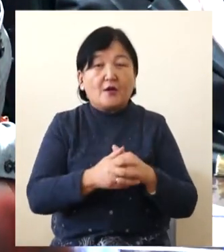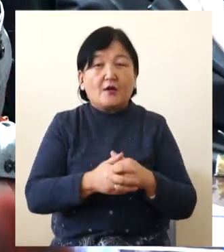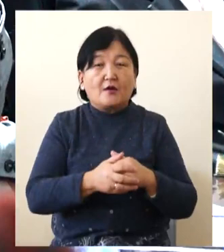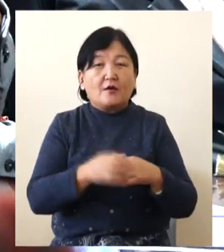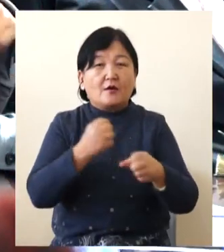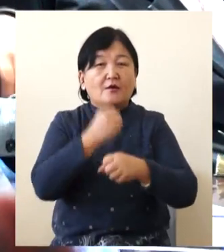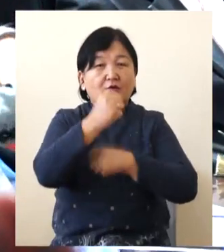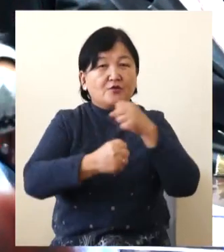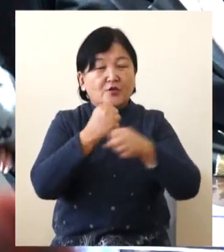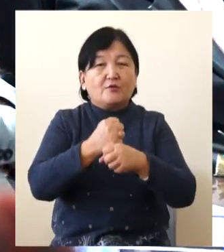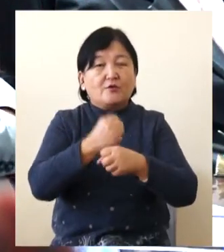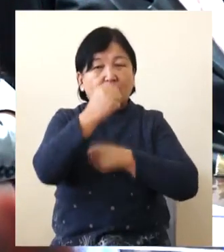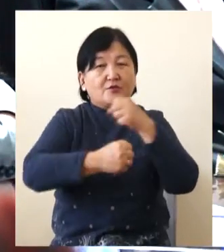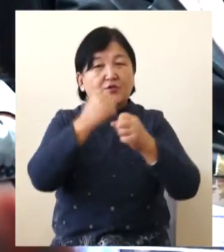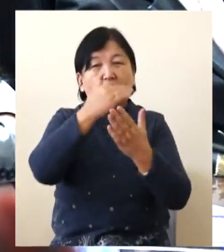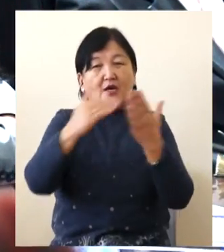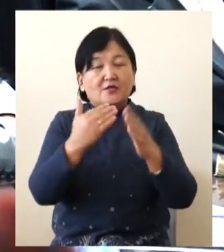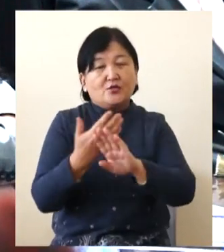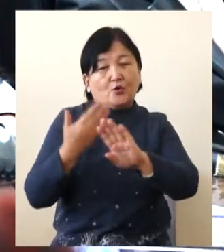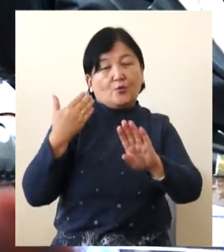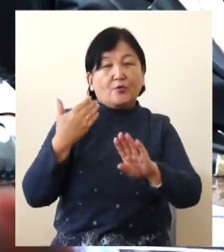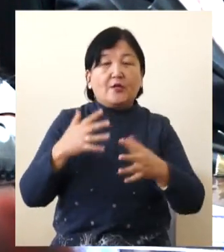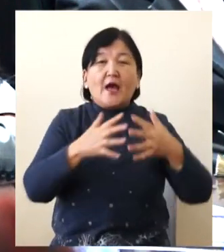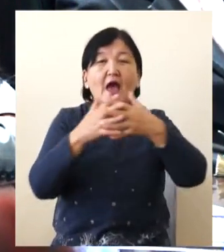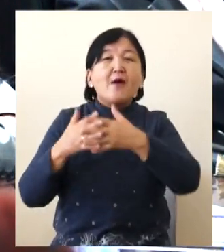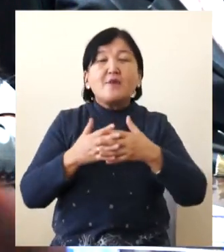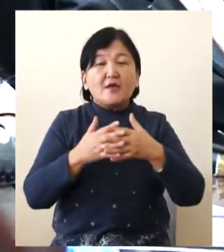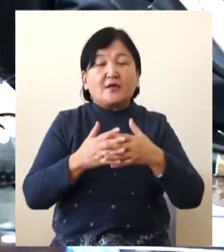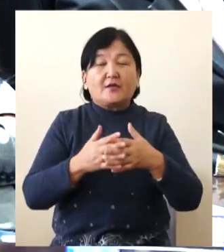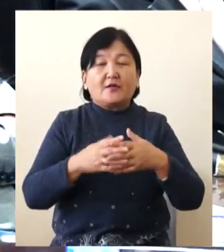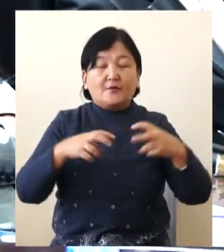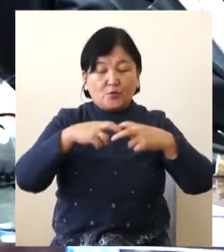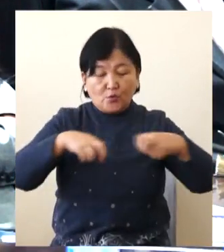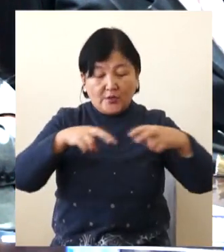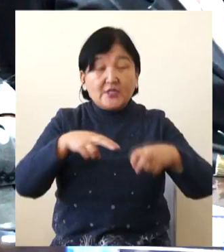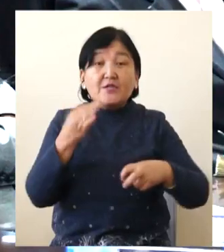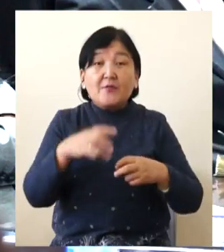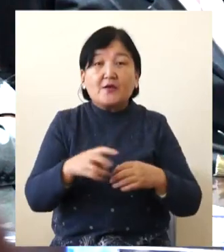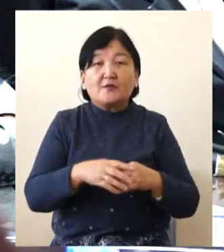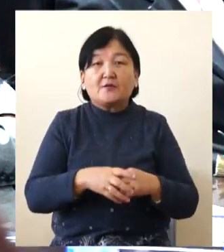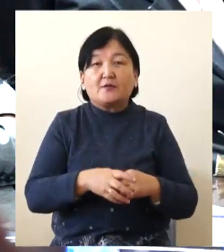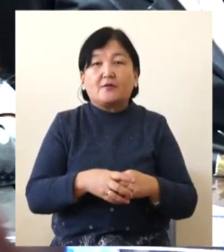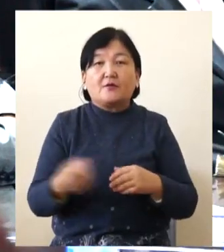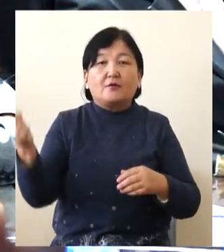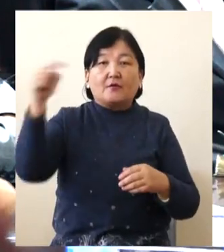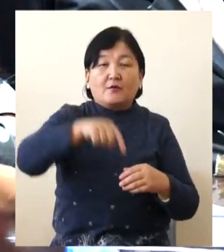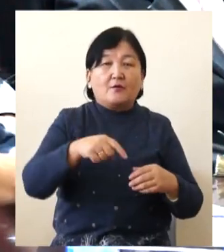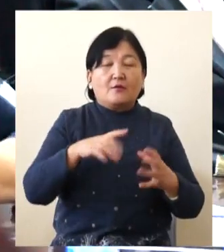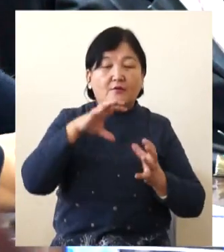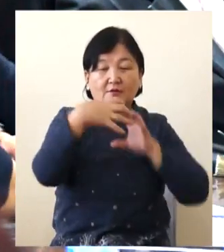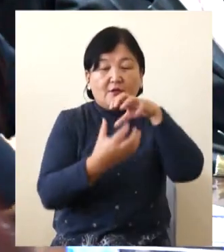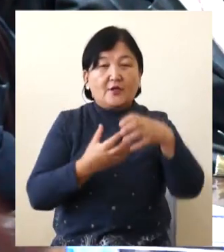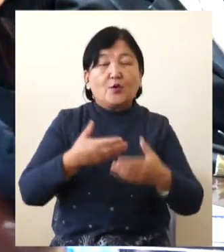Тэр жилийн өмнө жил хасыг Америк хэлсэн тэгээд энэ талаар маш их судалтай байсан. 2020 онд одоо ингээд доллар дуусна. Тэгээд